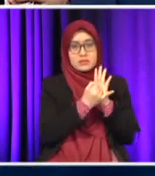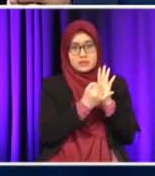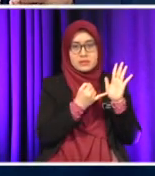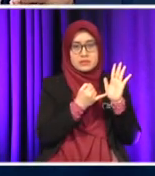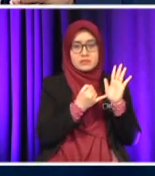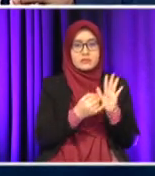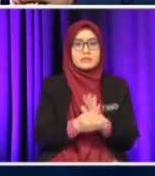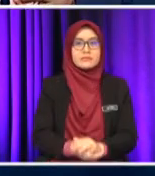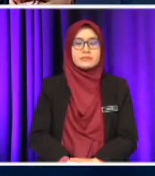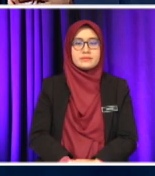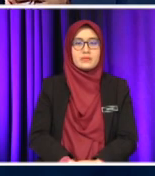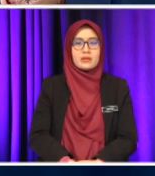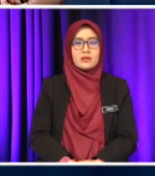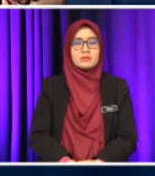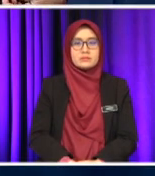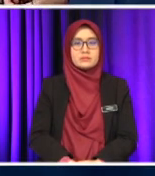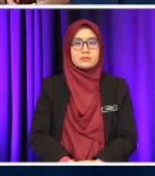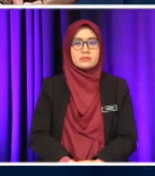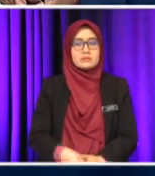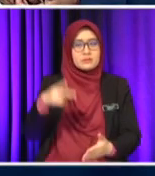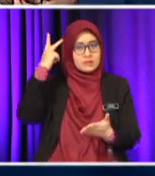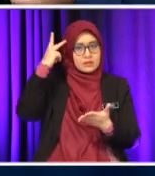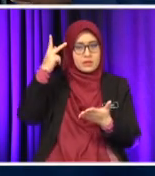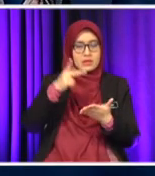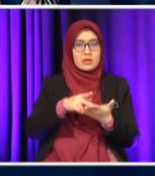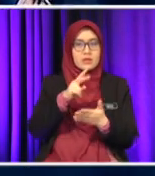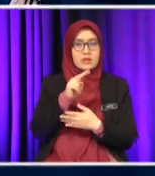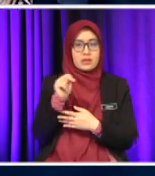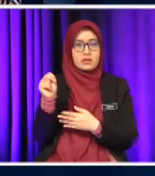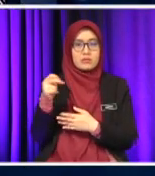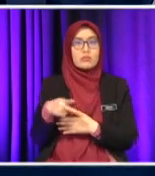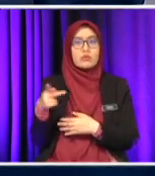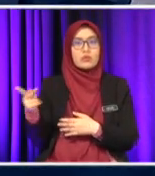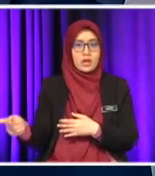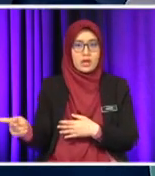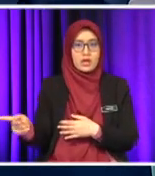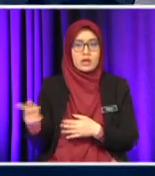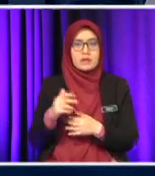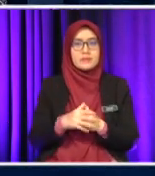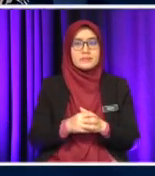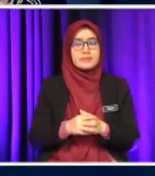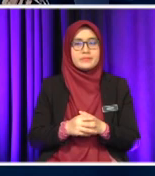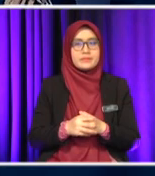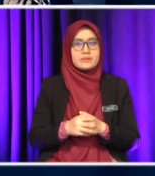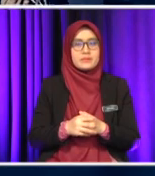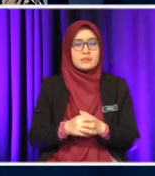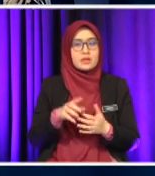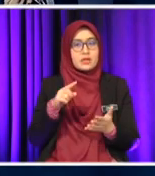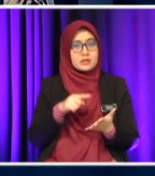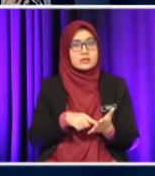pengenalan diri produk ini sangat penting ya untuk kita memahami apakah dia bentuk nama di sini aku mau dapat lihat